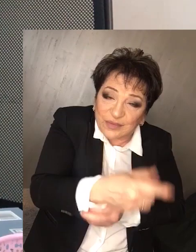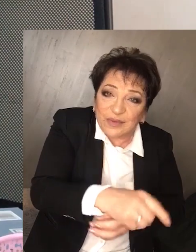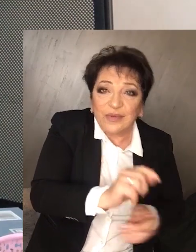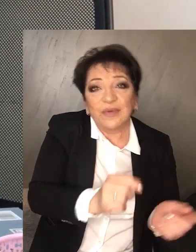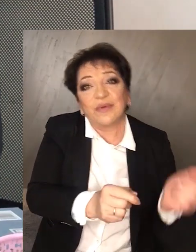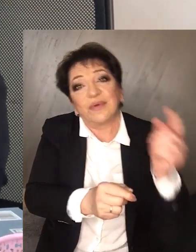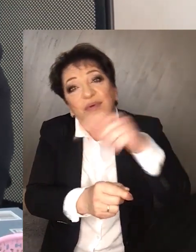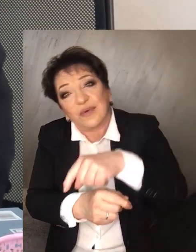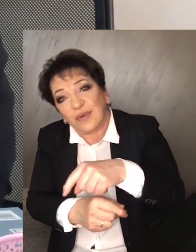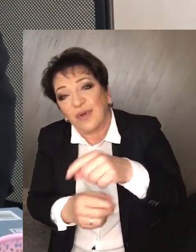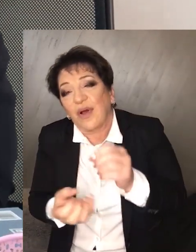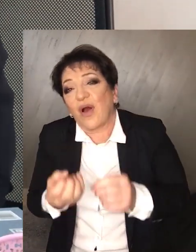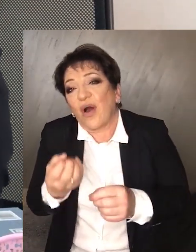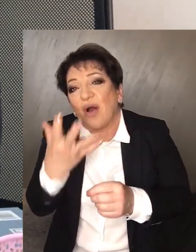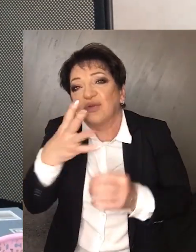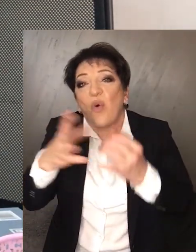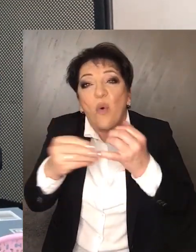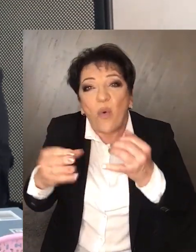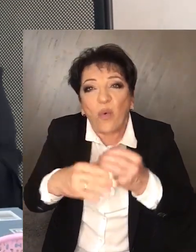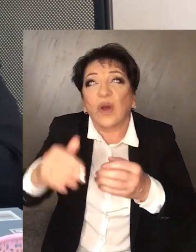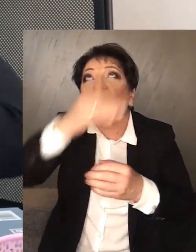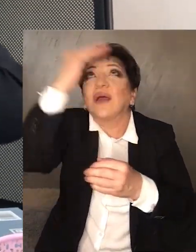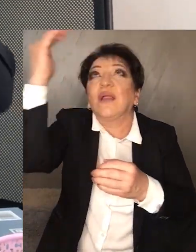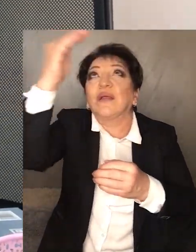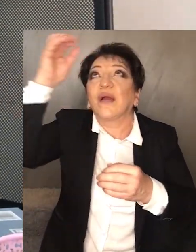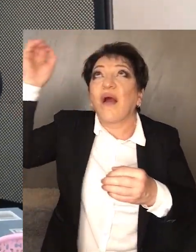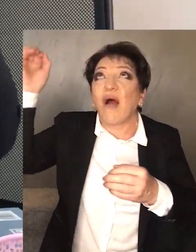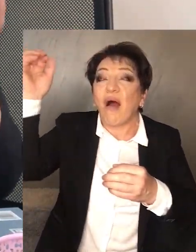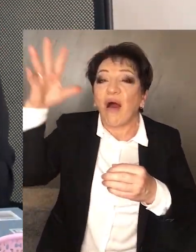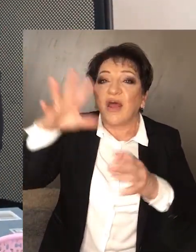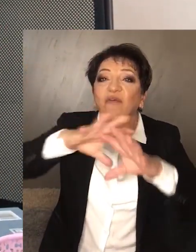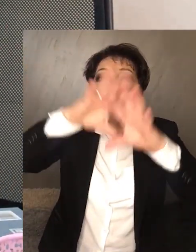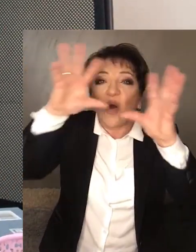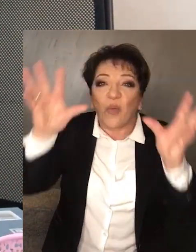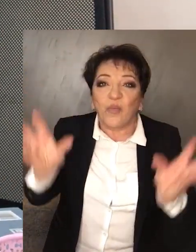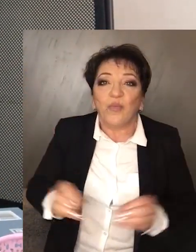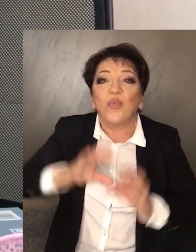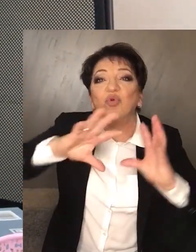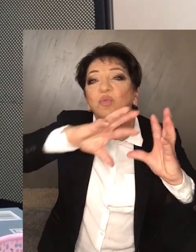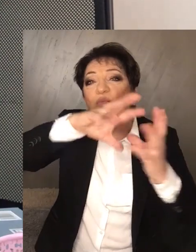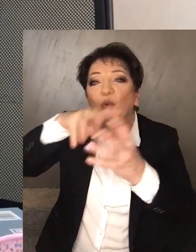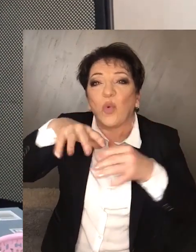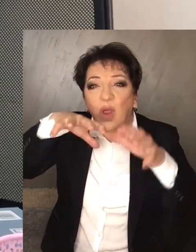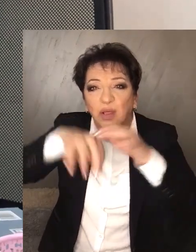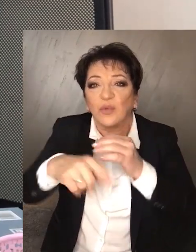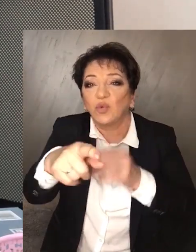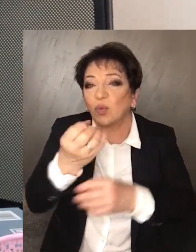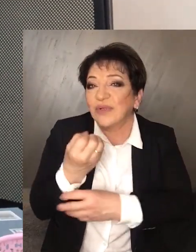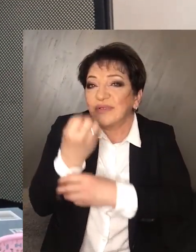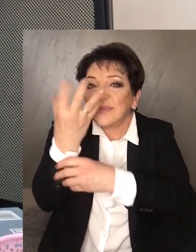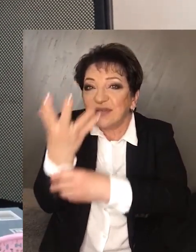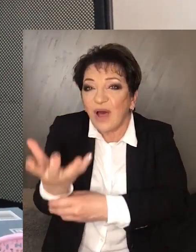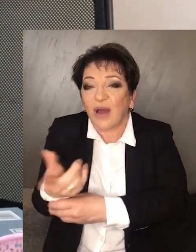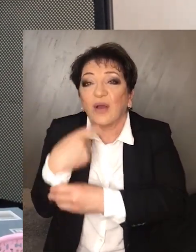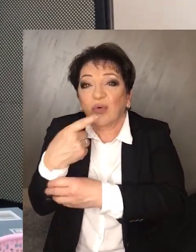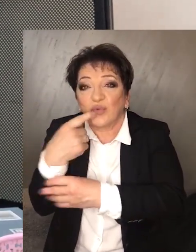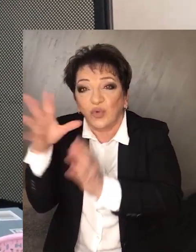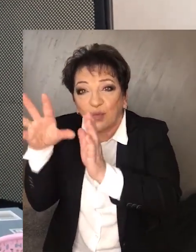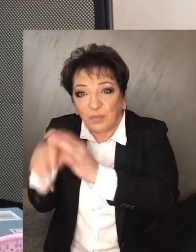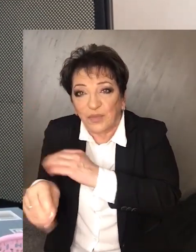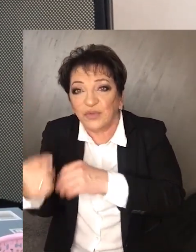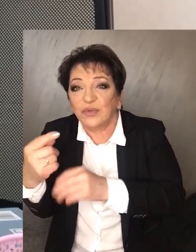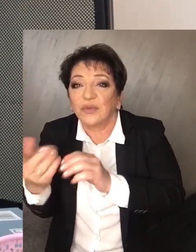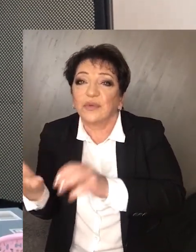կաճեք, խուլը ընկավ ձեր մեջ, ինքը կընկնի ու կաճի, հող, երկինք, արև, այս ամբողջության մեջ, այս բնության ամբողջության մեջ, այս